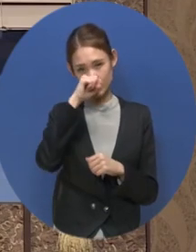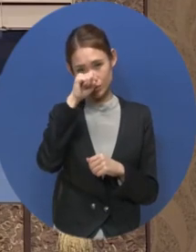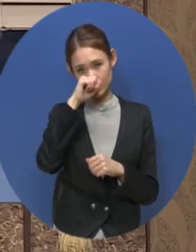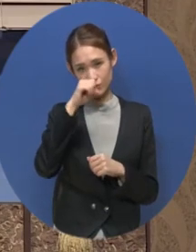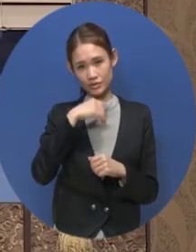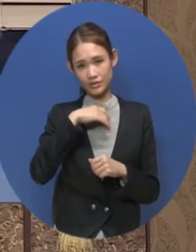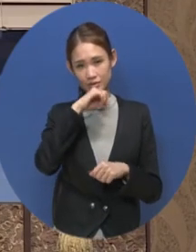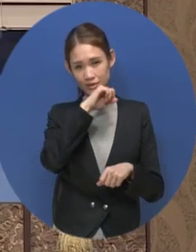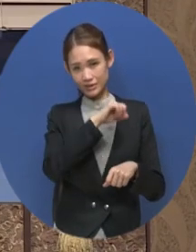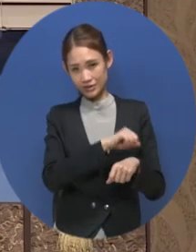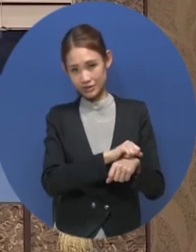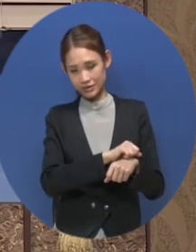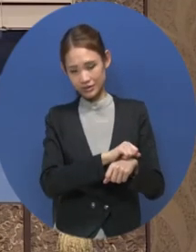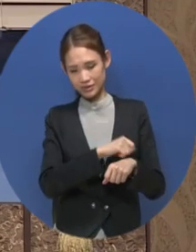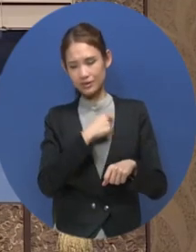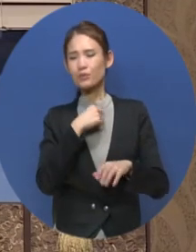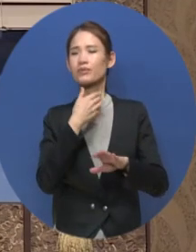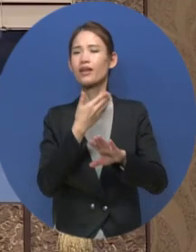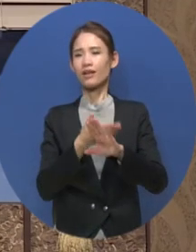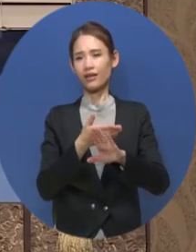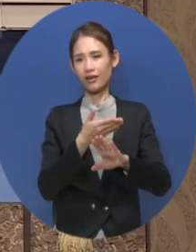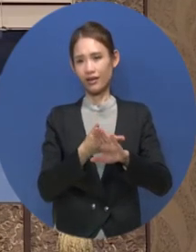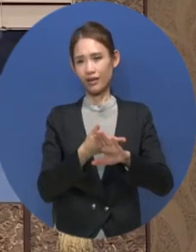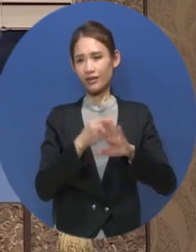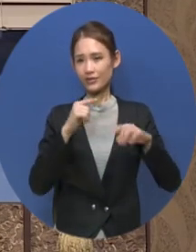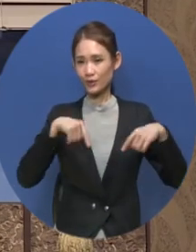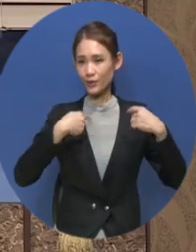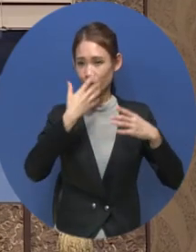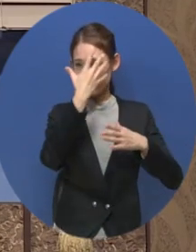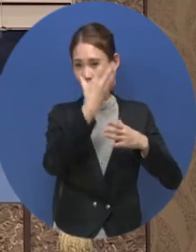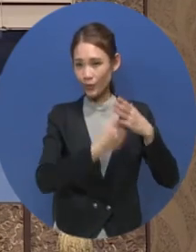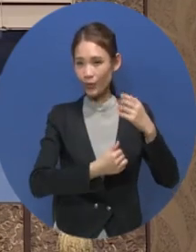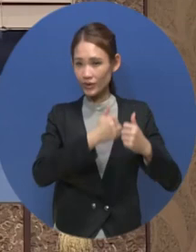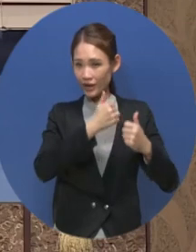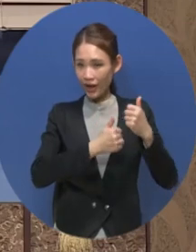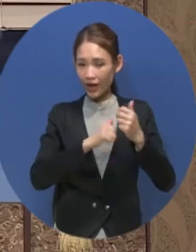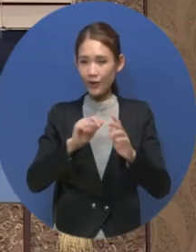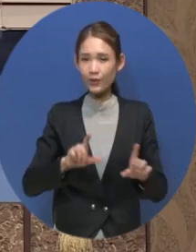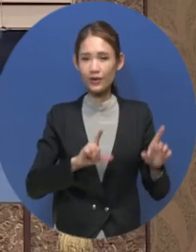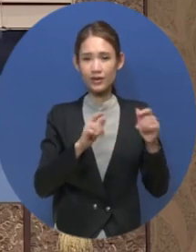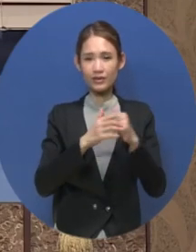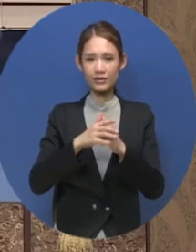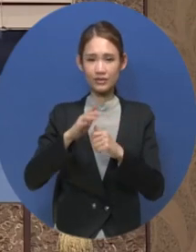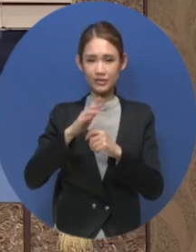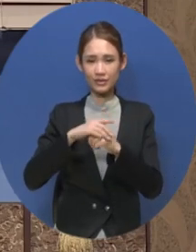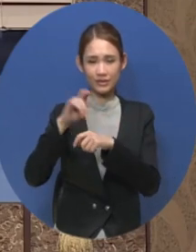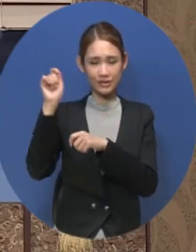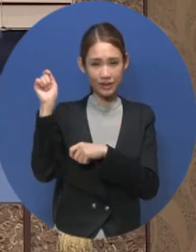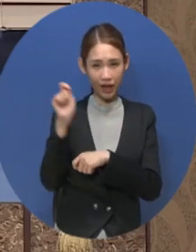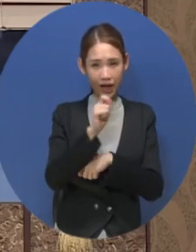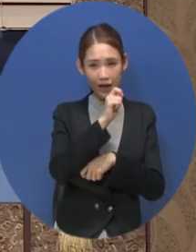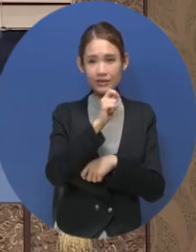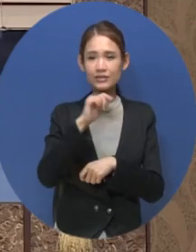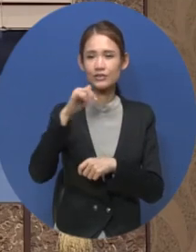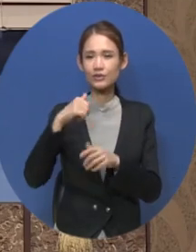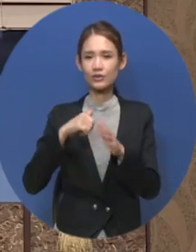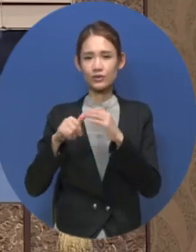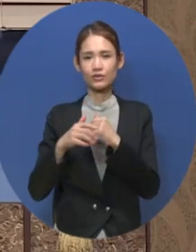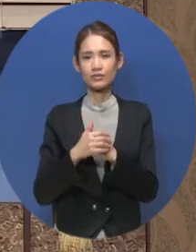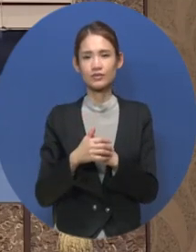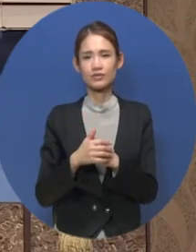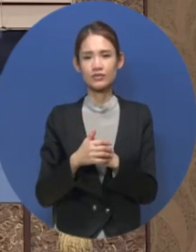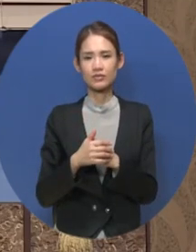것과 잘하는 것은 다르더라고요. 아. 저는 휠체어 농구 선수 생활도 했고 예. 휠체어 테니스 선수 생활도 했고 저는